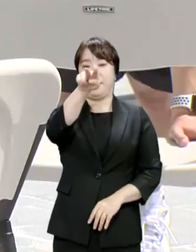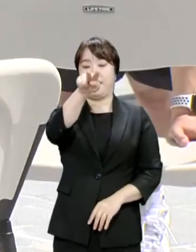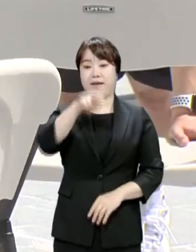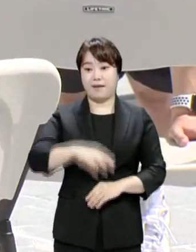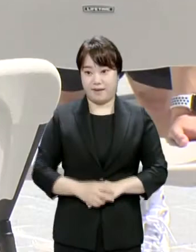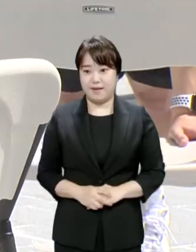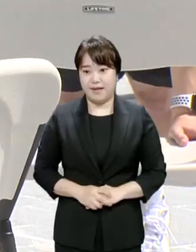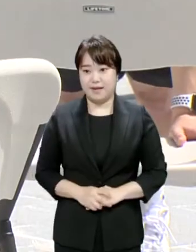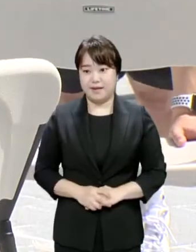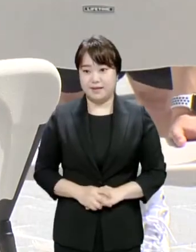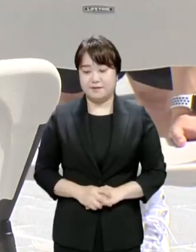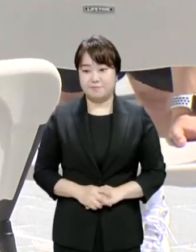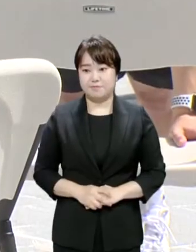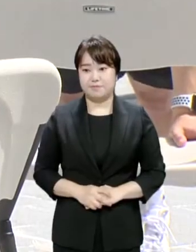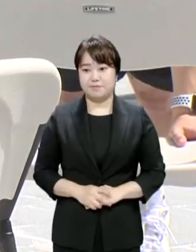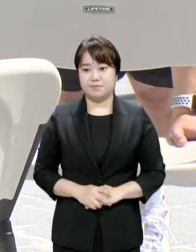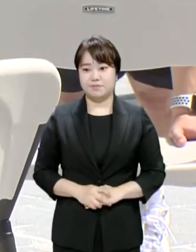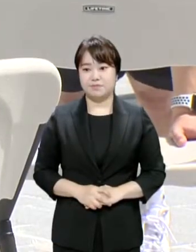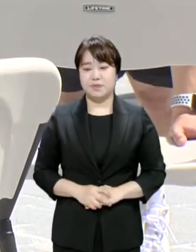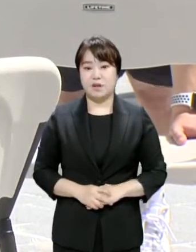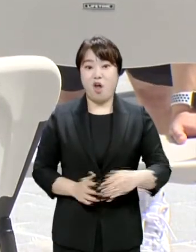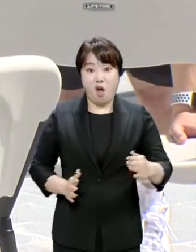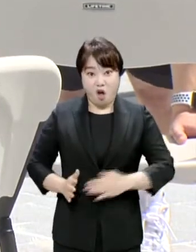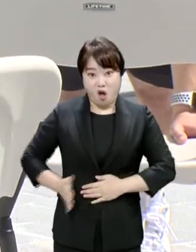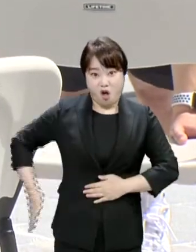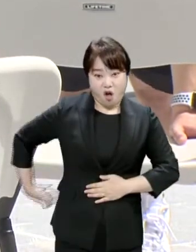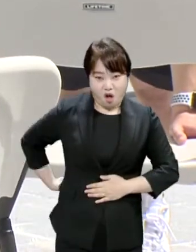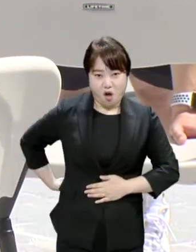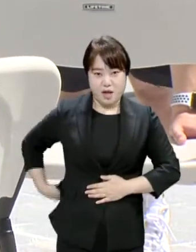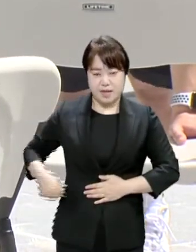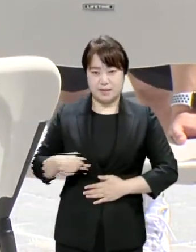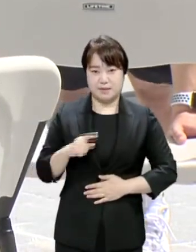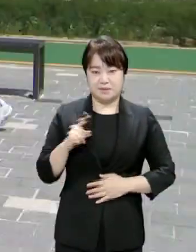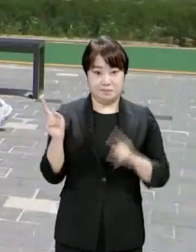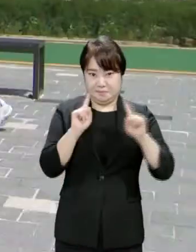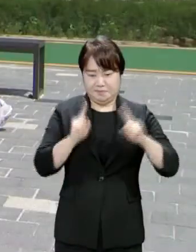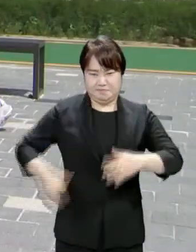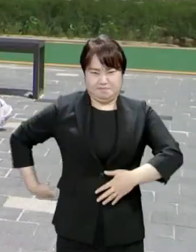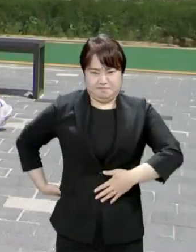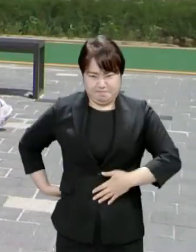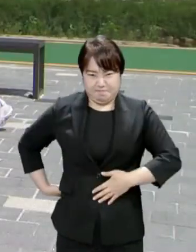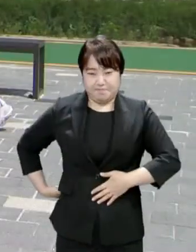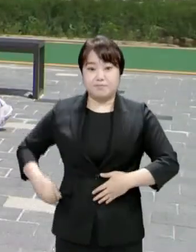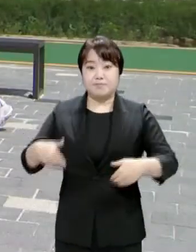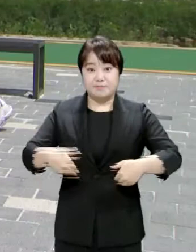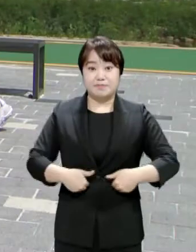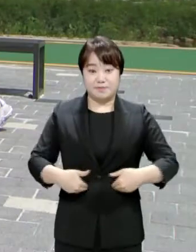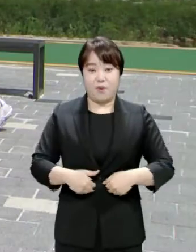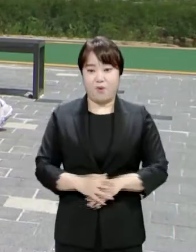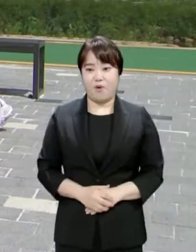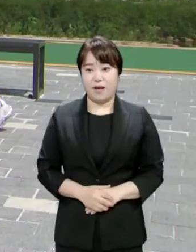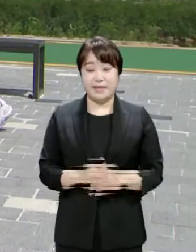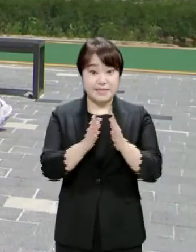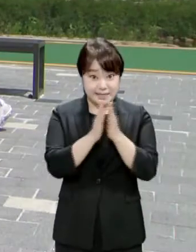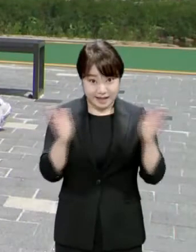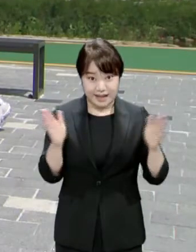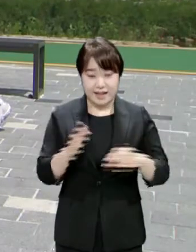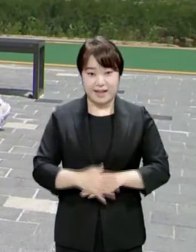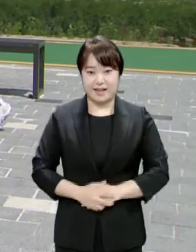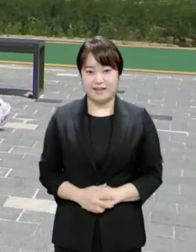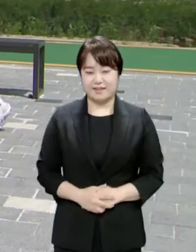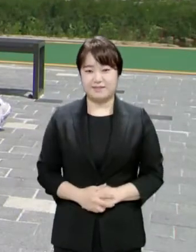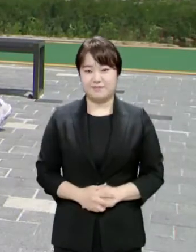주시고 반드시 코어의 힘으로 동작을 진행해 주셔야 합니다. 자, 준비,